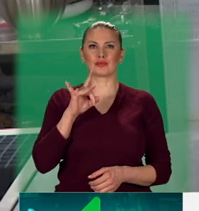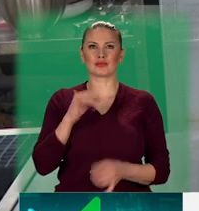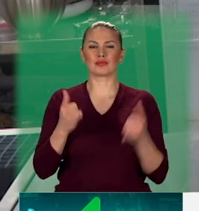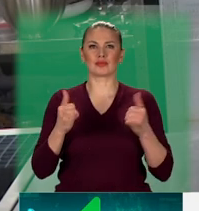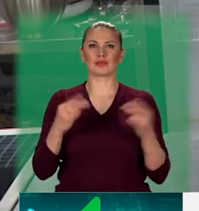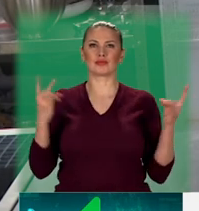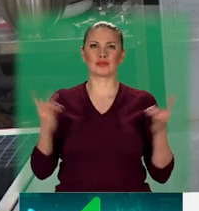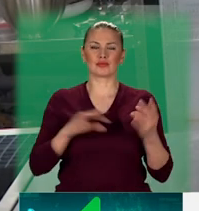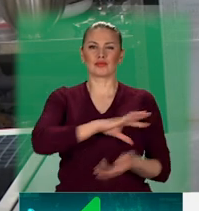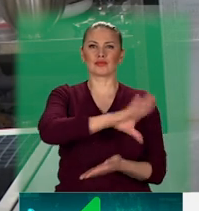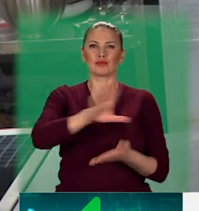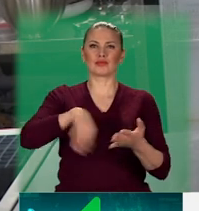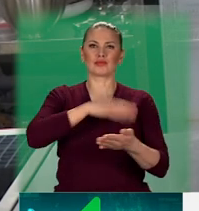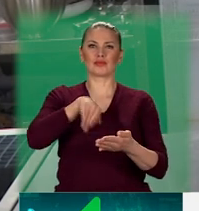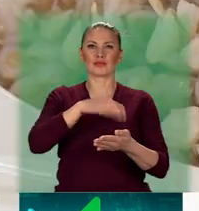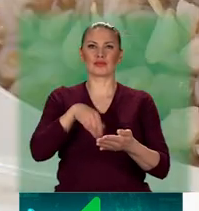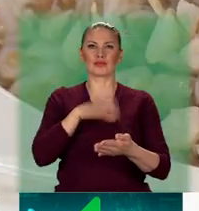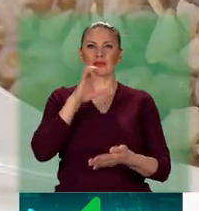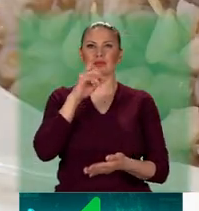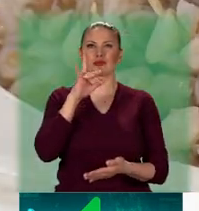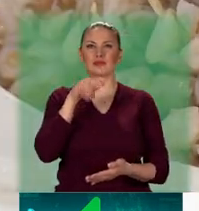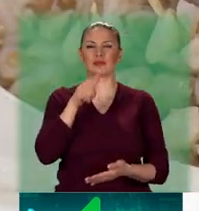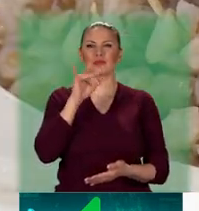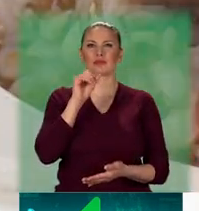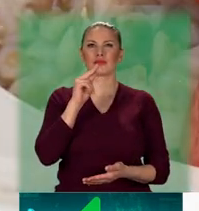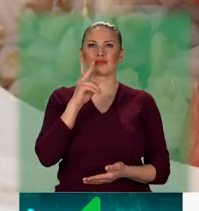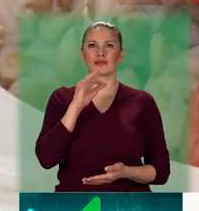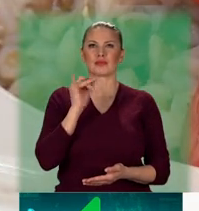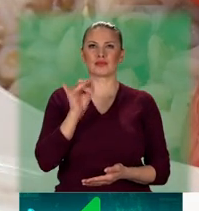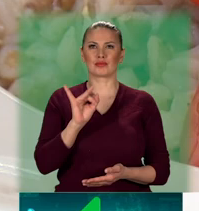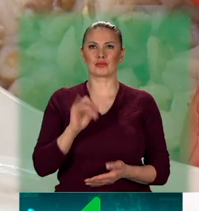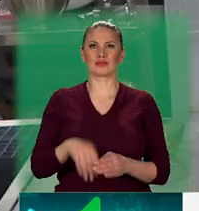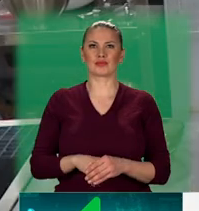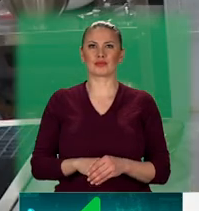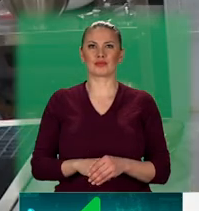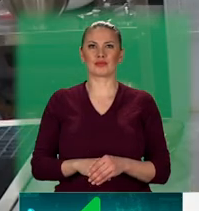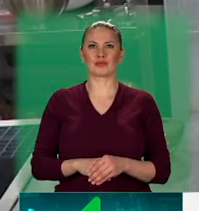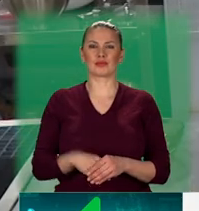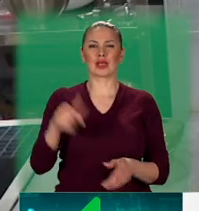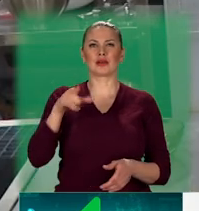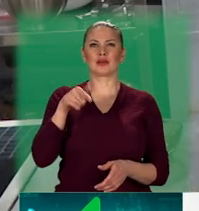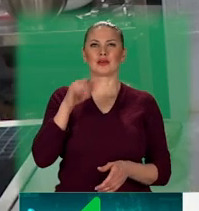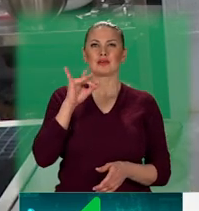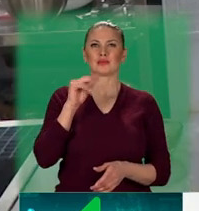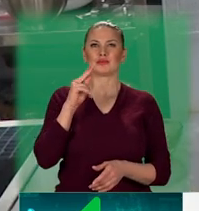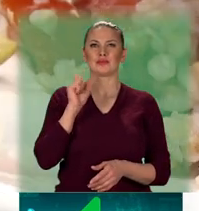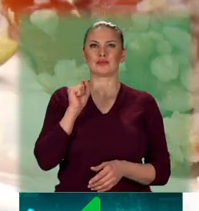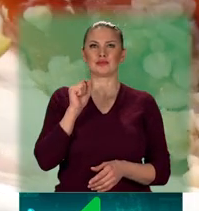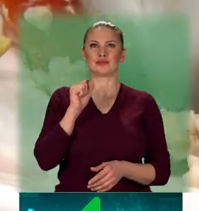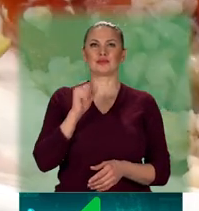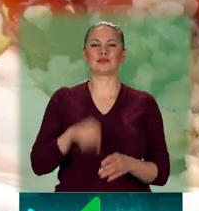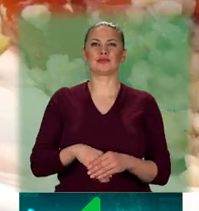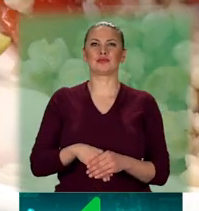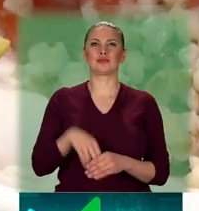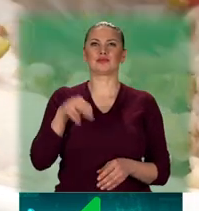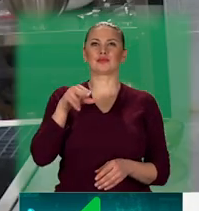это смешать с гречневой крупой. В это блюдо можно добавить как твердые сорта сыра, так и плавленые. Все зависит от ваших